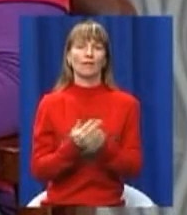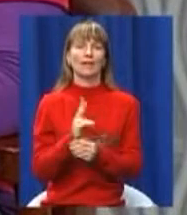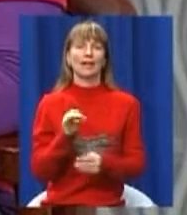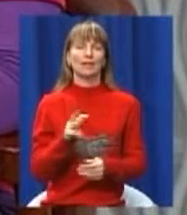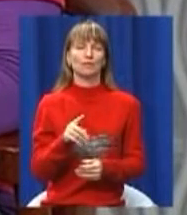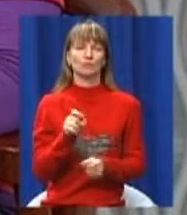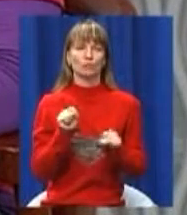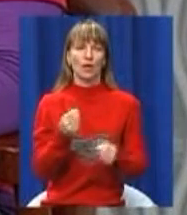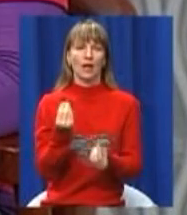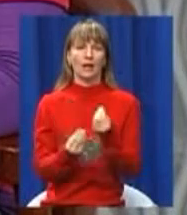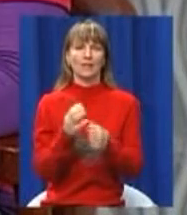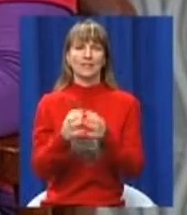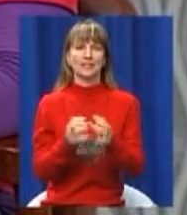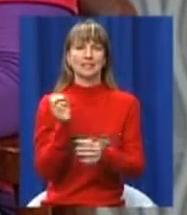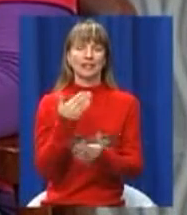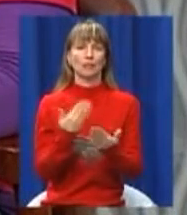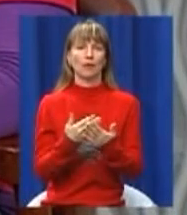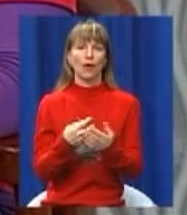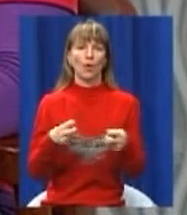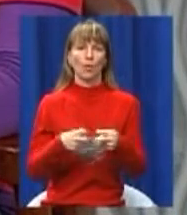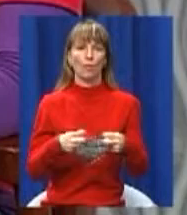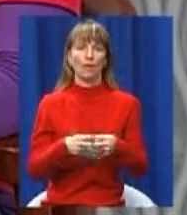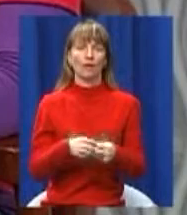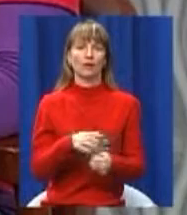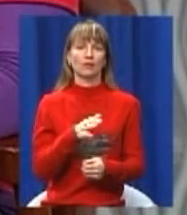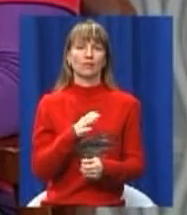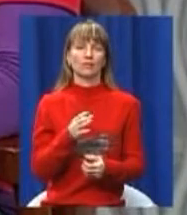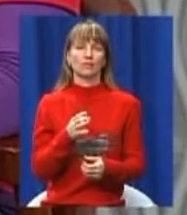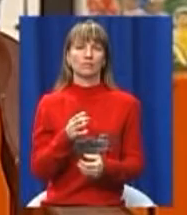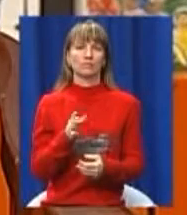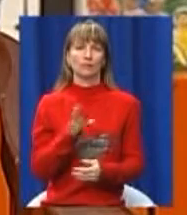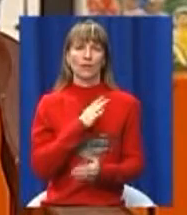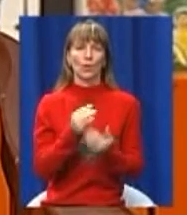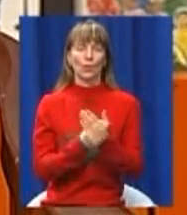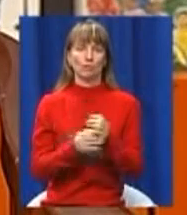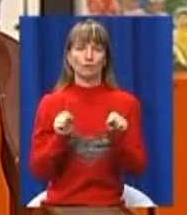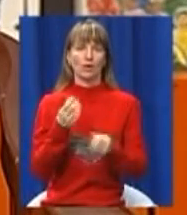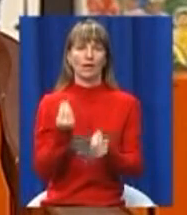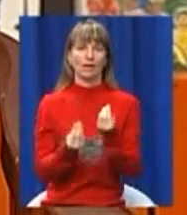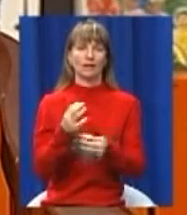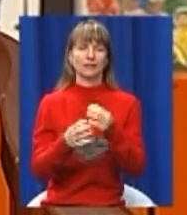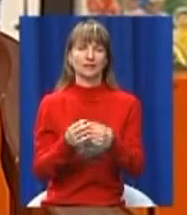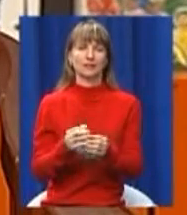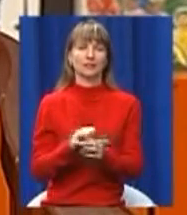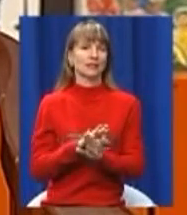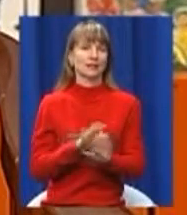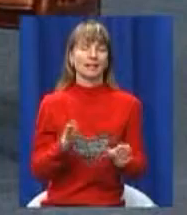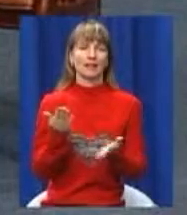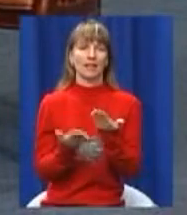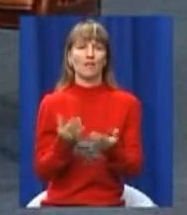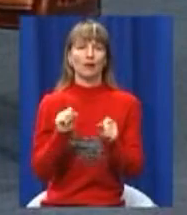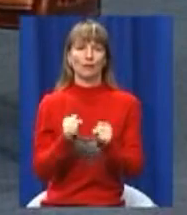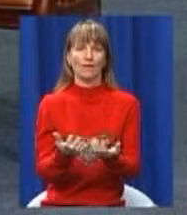тих, якими можна грати в сніжки? Наприклад, гумові рукавиці. Ними також можна грати в сніжки? Ні. А чому? Напевно, можна